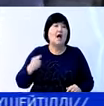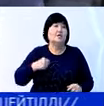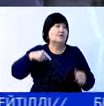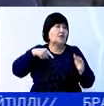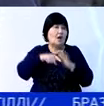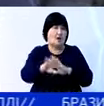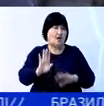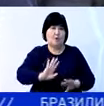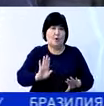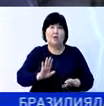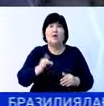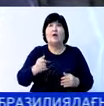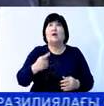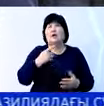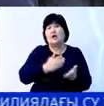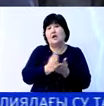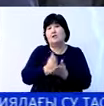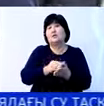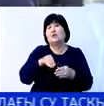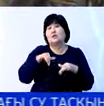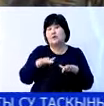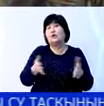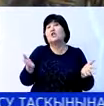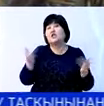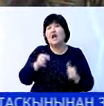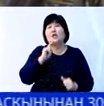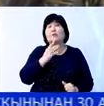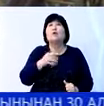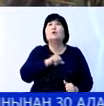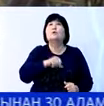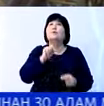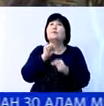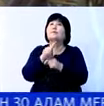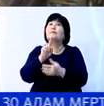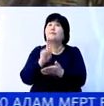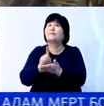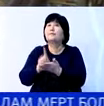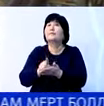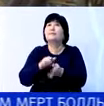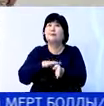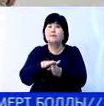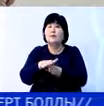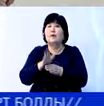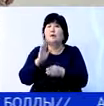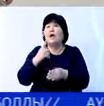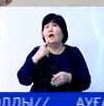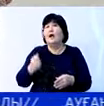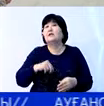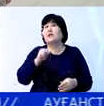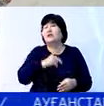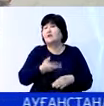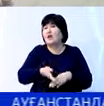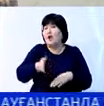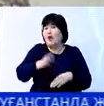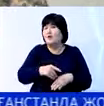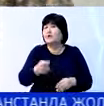керек, әскерден қызмет етуге шақырам жастарды. Өзіне жүктелген міндеттерді бұлжытпай орындауға, әскери қызметтің ауыртпалығы